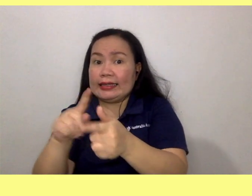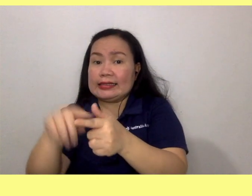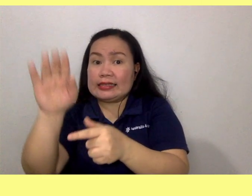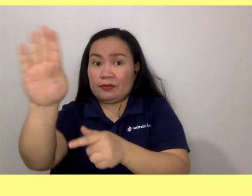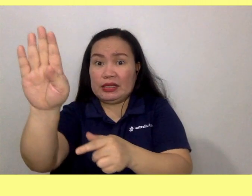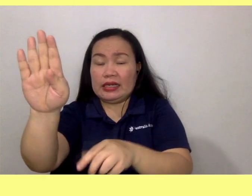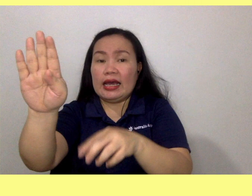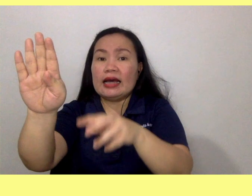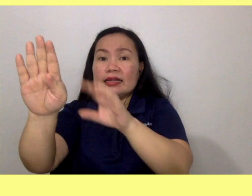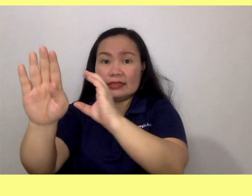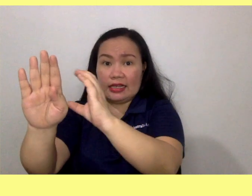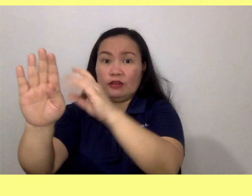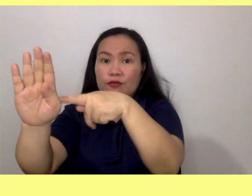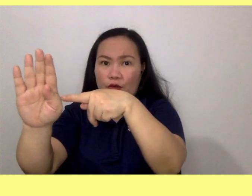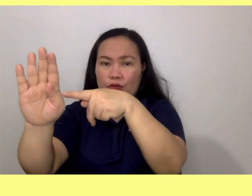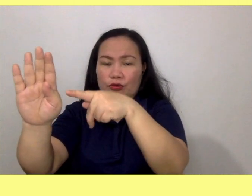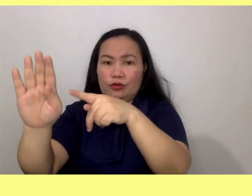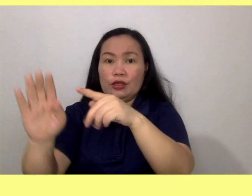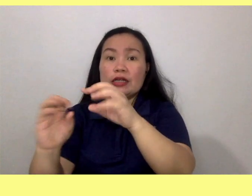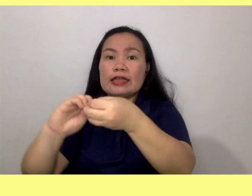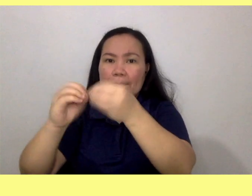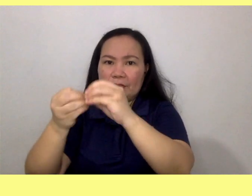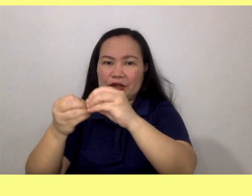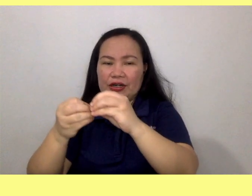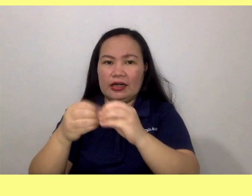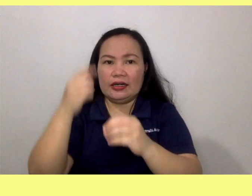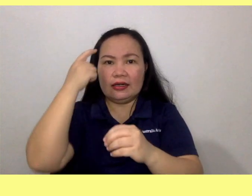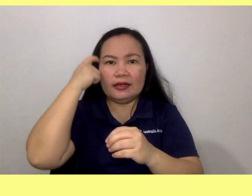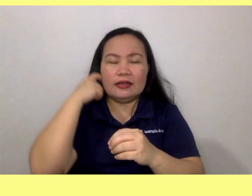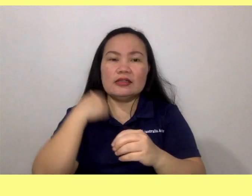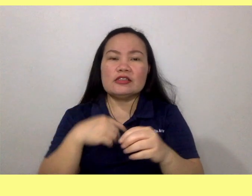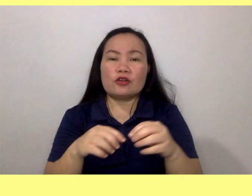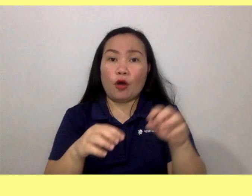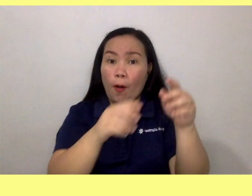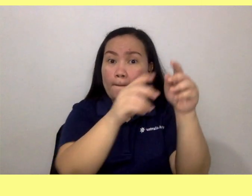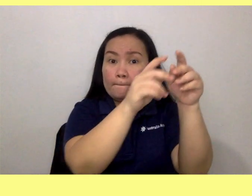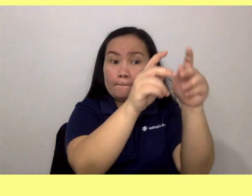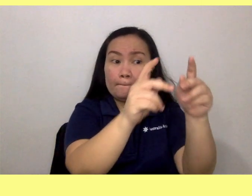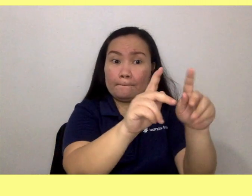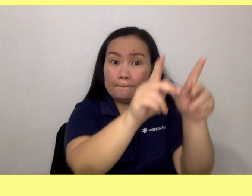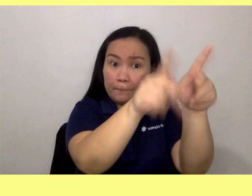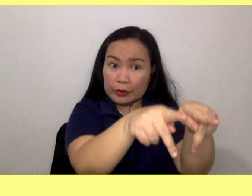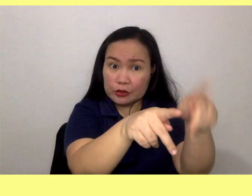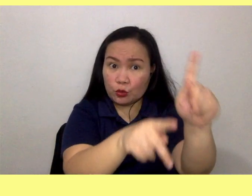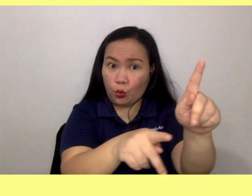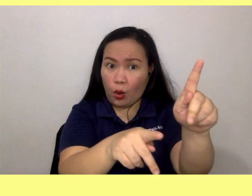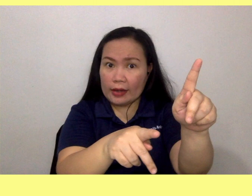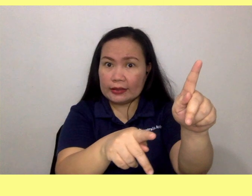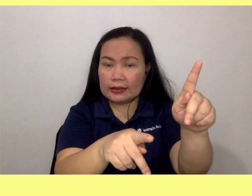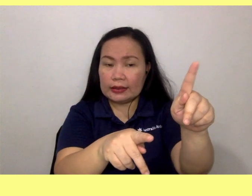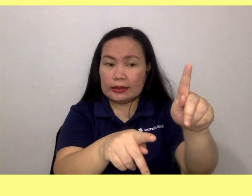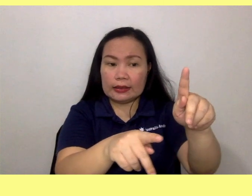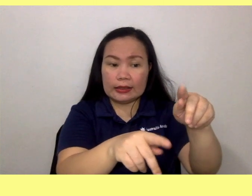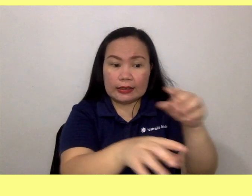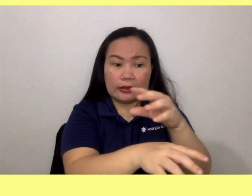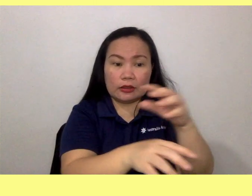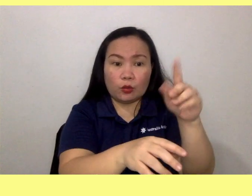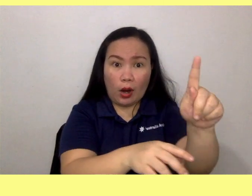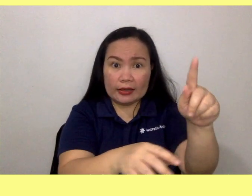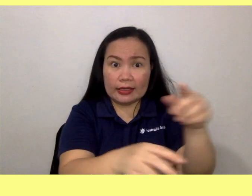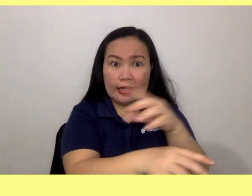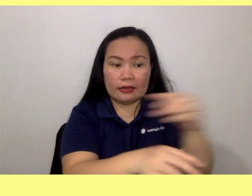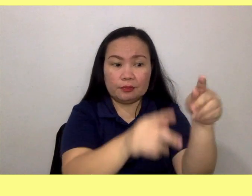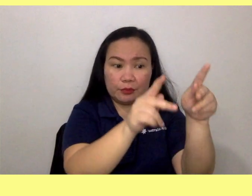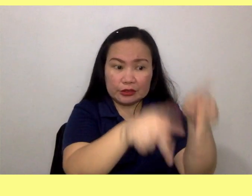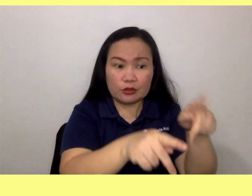person, meron silang corresponding cellphone number. Okay? Sa person 1 at saka sa person 2, magkaiba sila ng cellphone